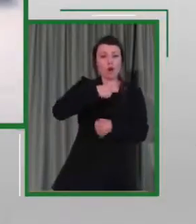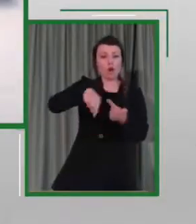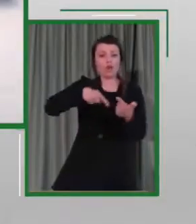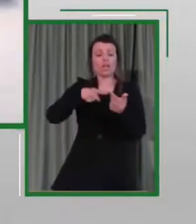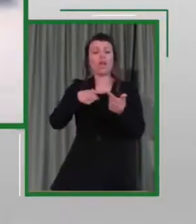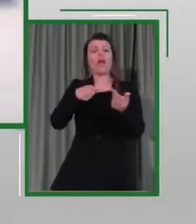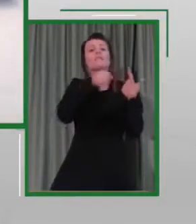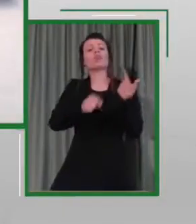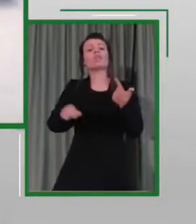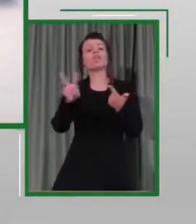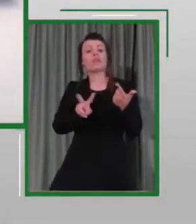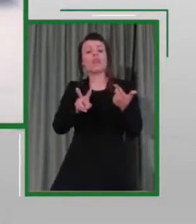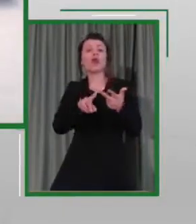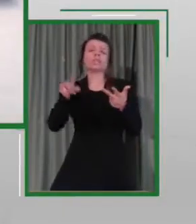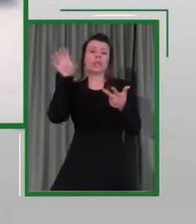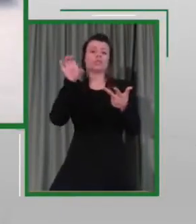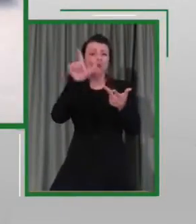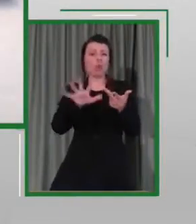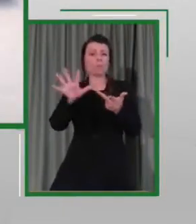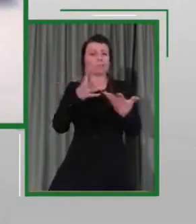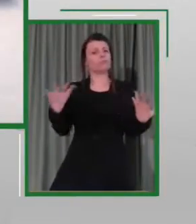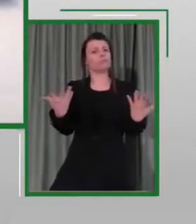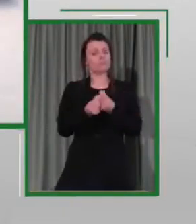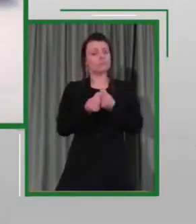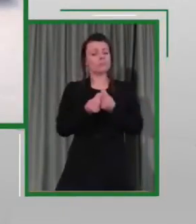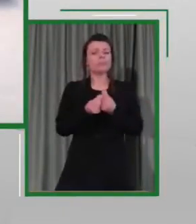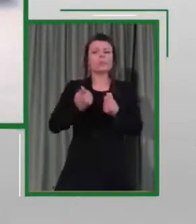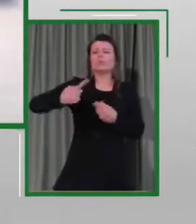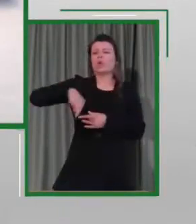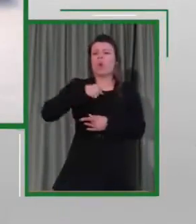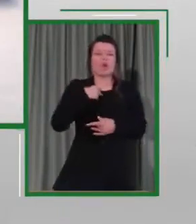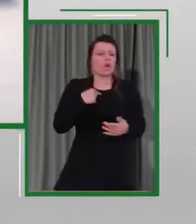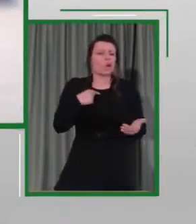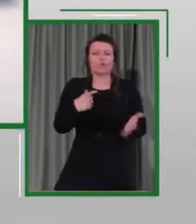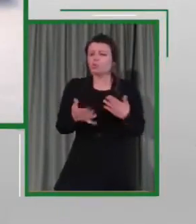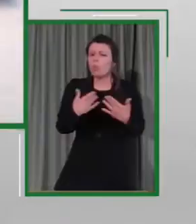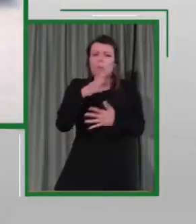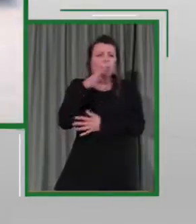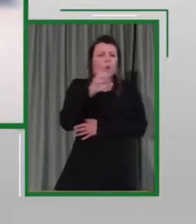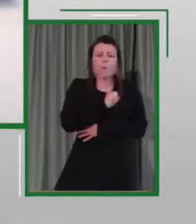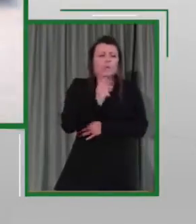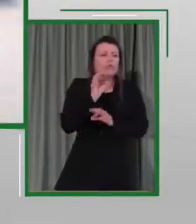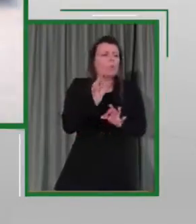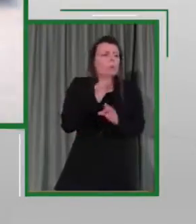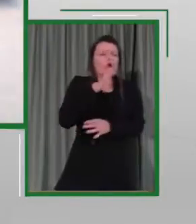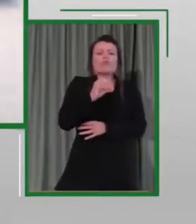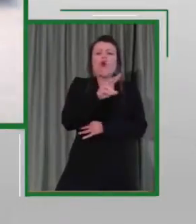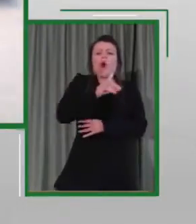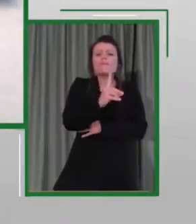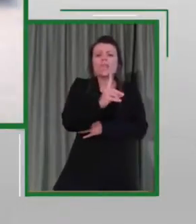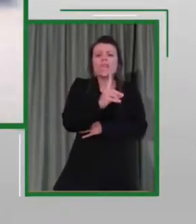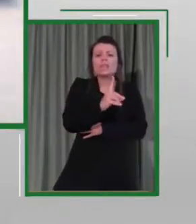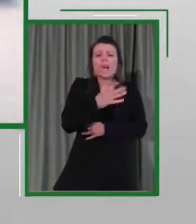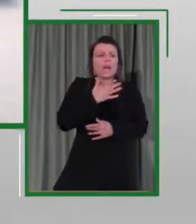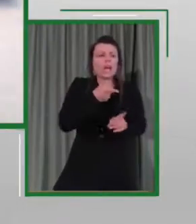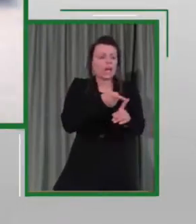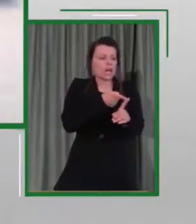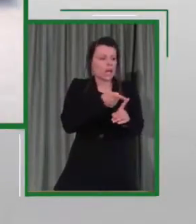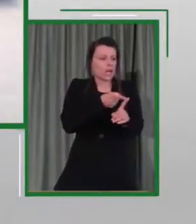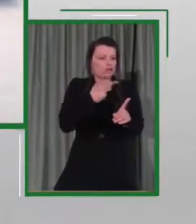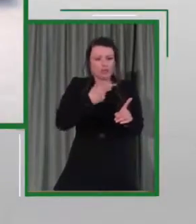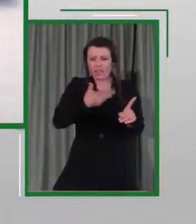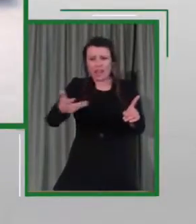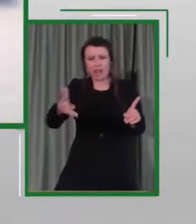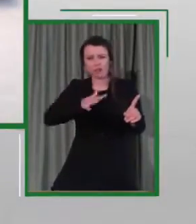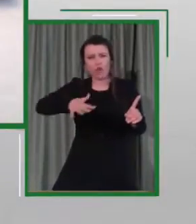sostanzialmente quindi abbiamo avvertito da subito la necessità che attorno al Covid un territorio come il nostro, che è anche un territorio di eccellenza nell'ambito